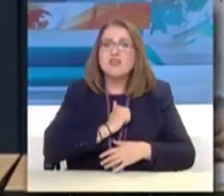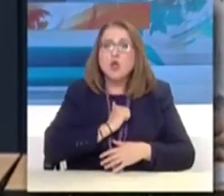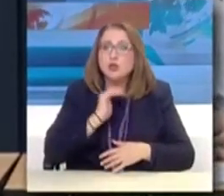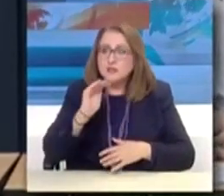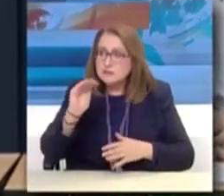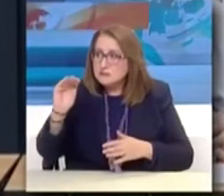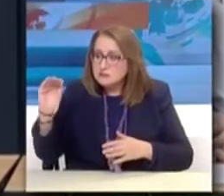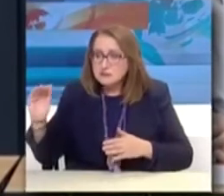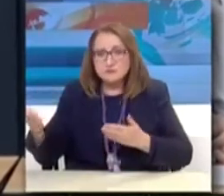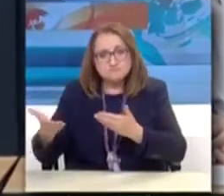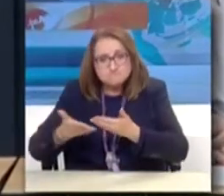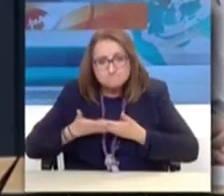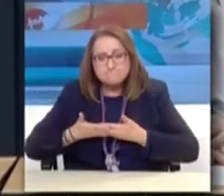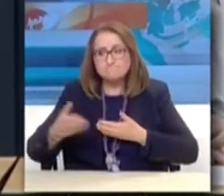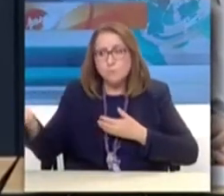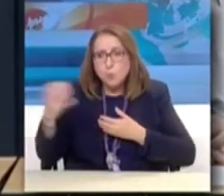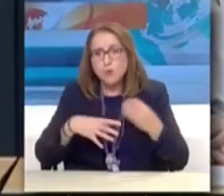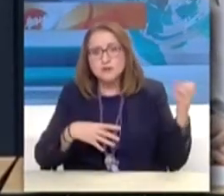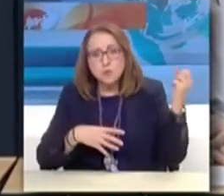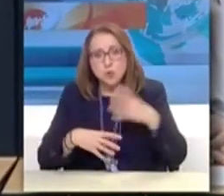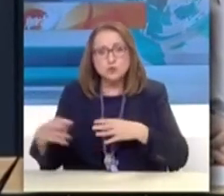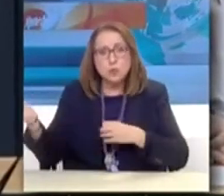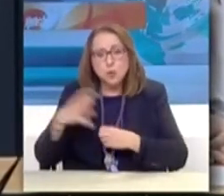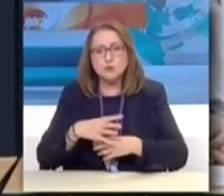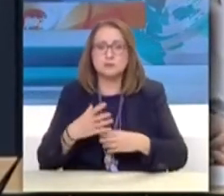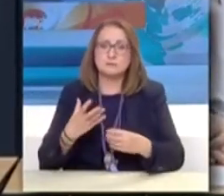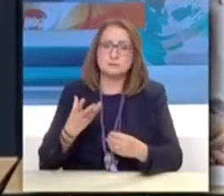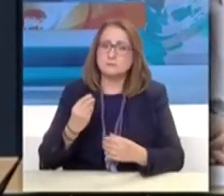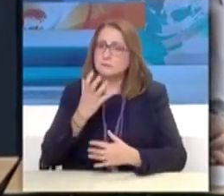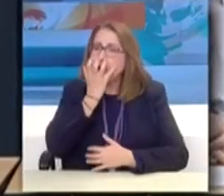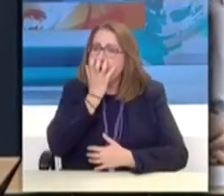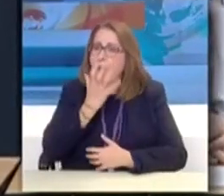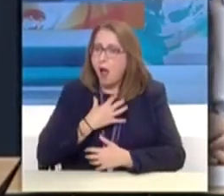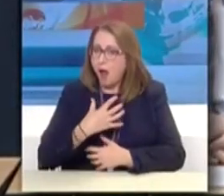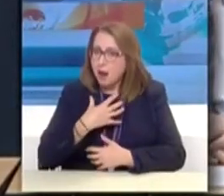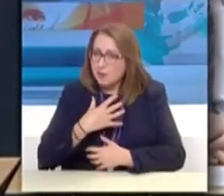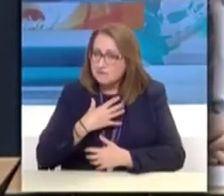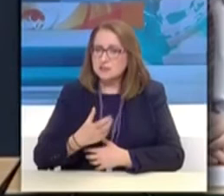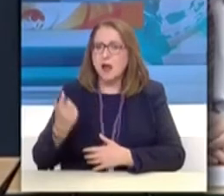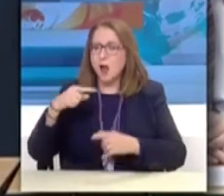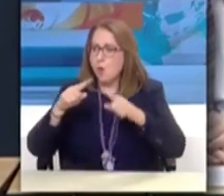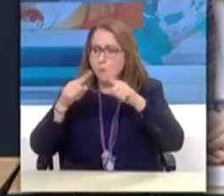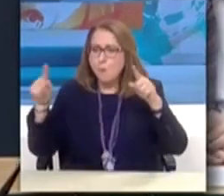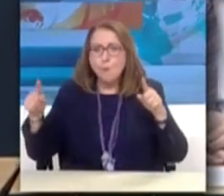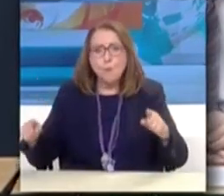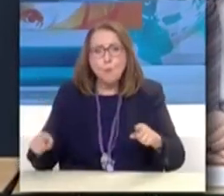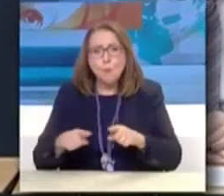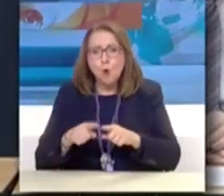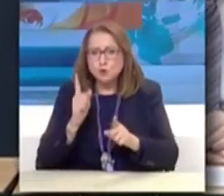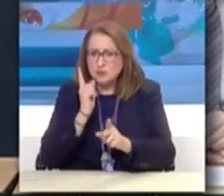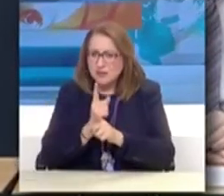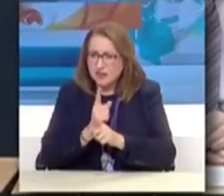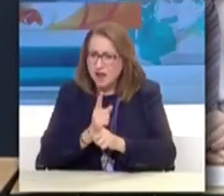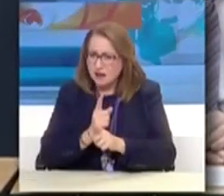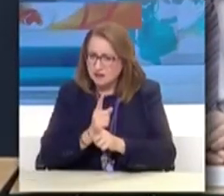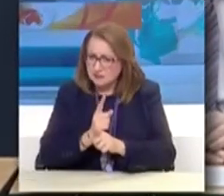εξασφαλίσετε μεγαλύτερη προσφορά όσον αφορά τους αναπνευστήρες και τα monitors, γιατί φαντάζομαι ότι αυτά τα δύο, και ο κ. Τσιώτας μπορεί να το